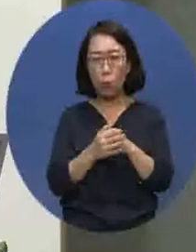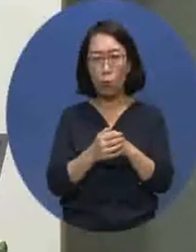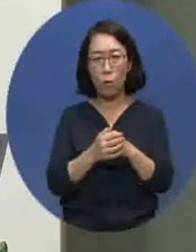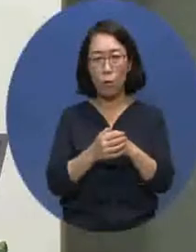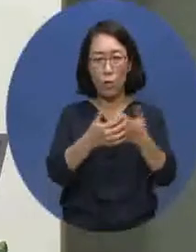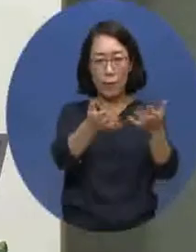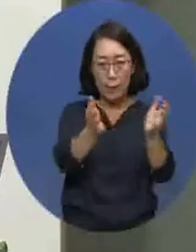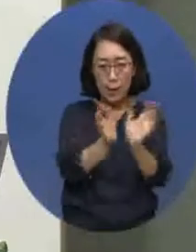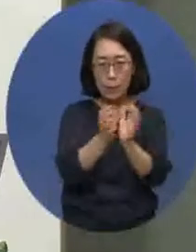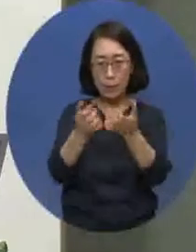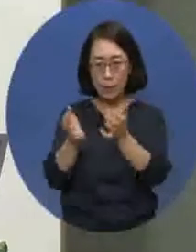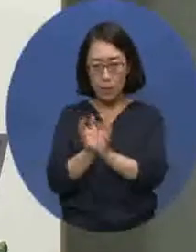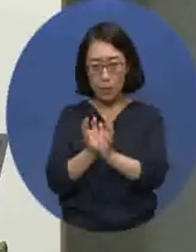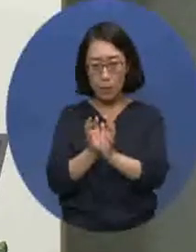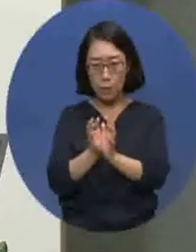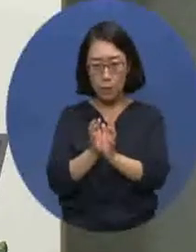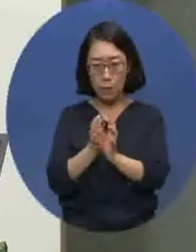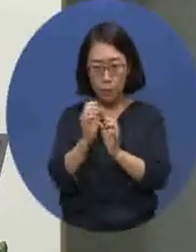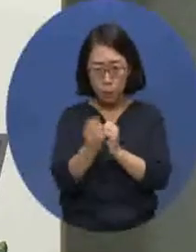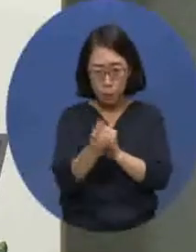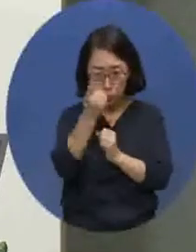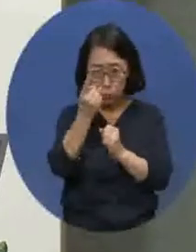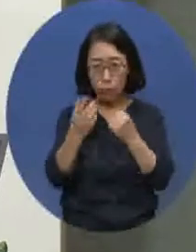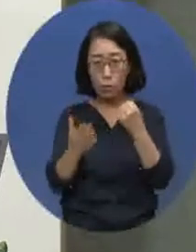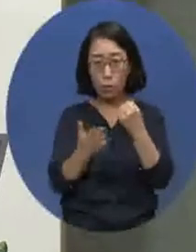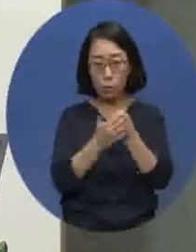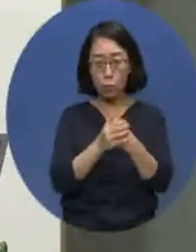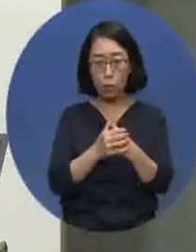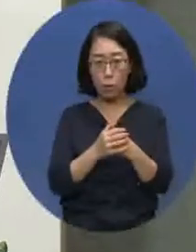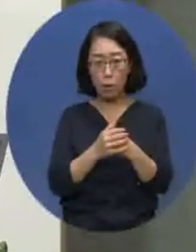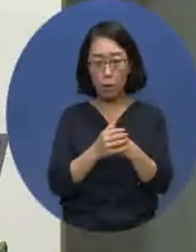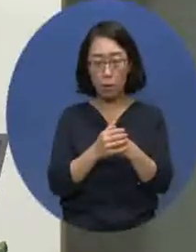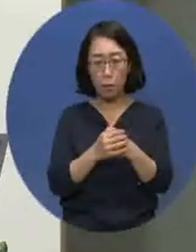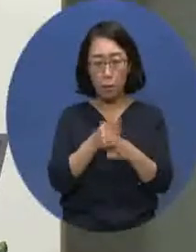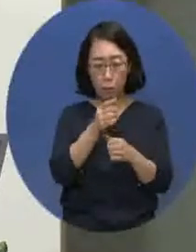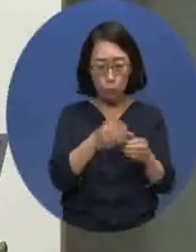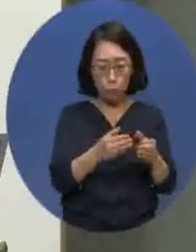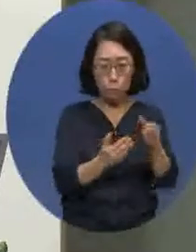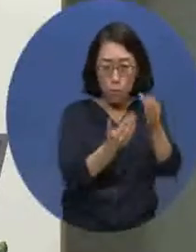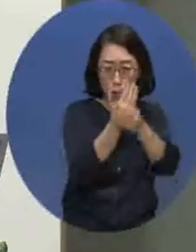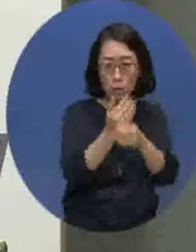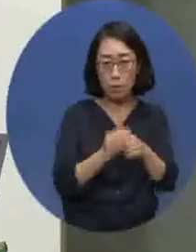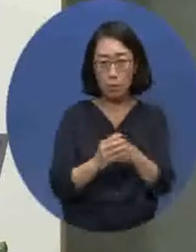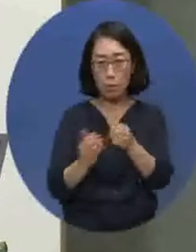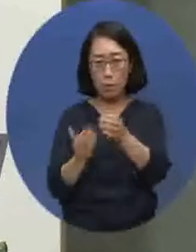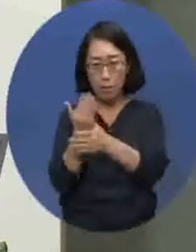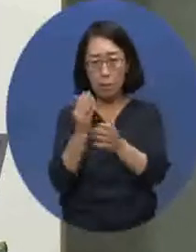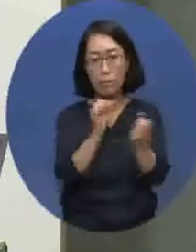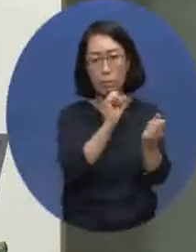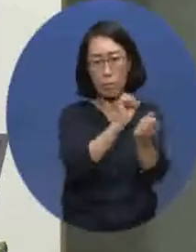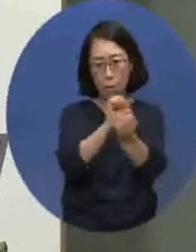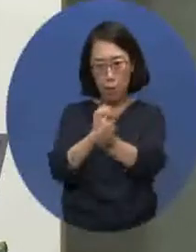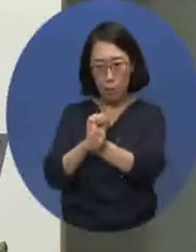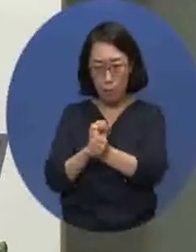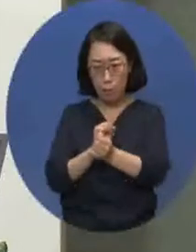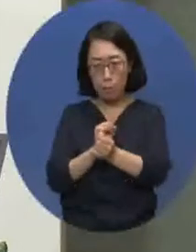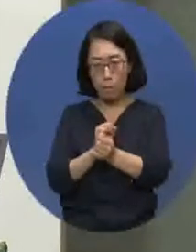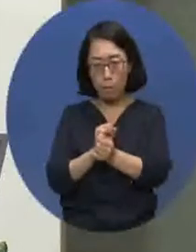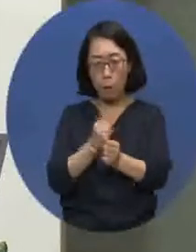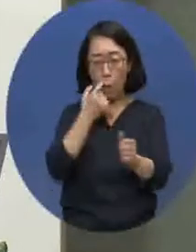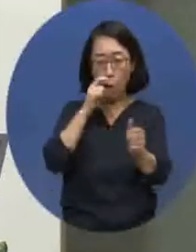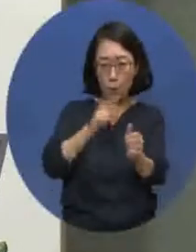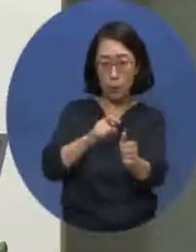단체들의 움직이며 그로 인해서 많은 사람들이 또 어 에 전염이 되고 확진